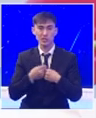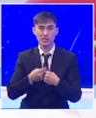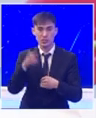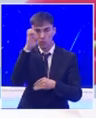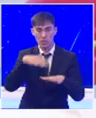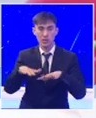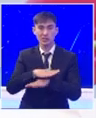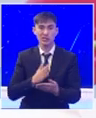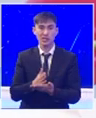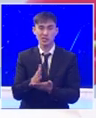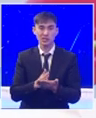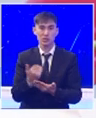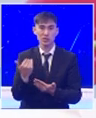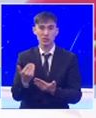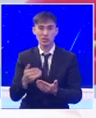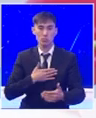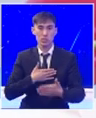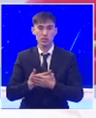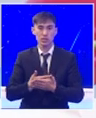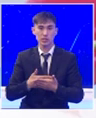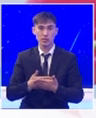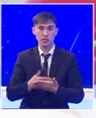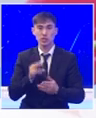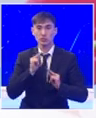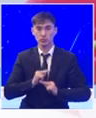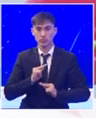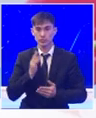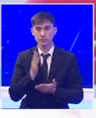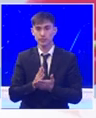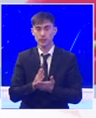және саяси мәселелерге белсене араласуда.